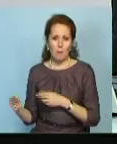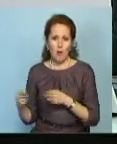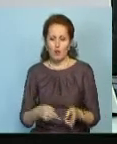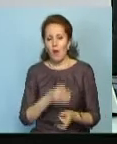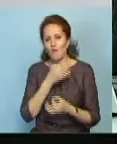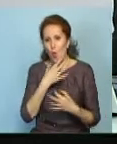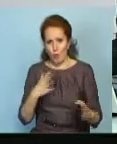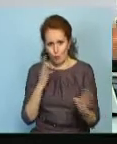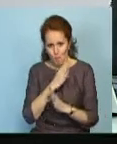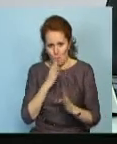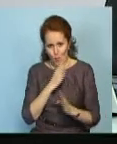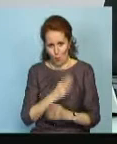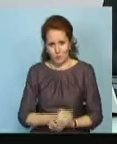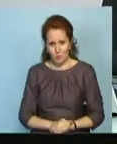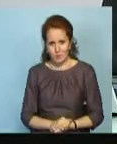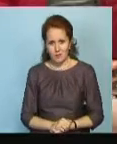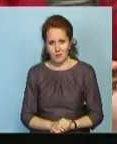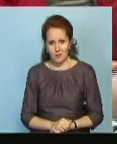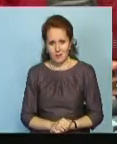Анастасия Редько расскажет подробнее.